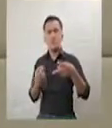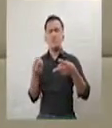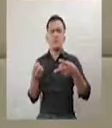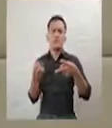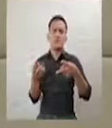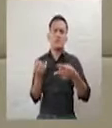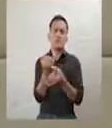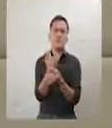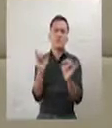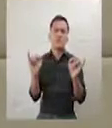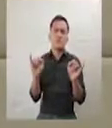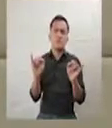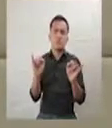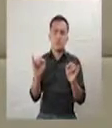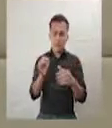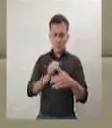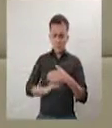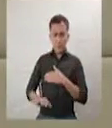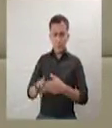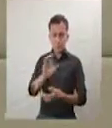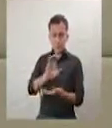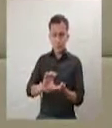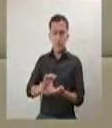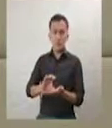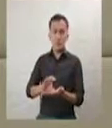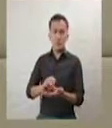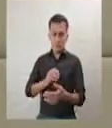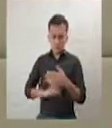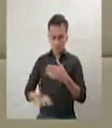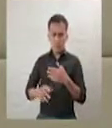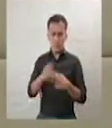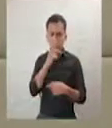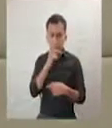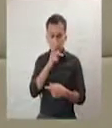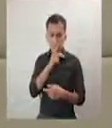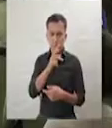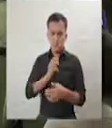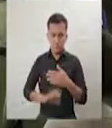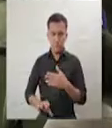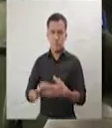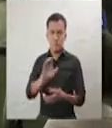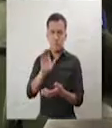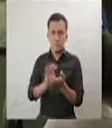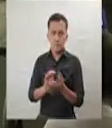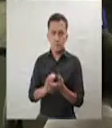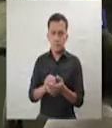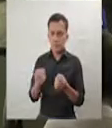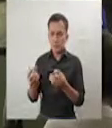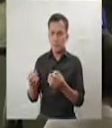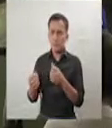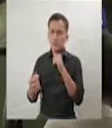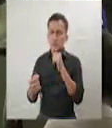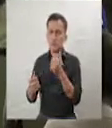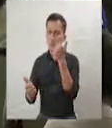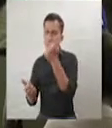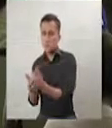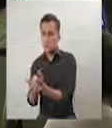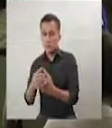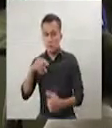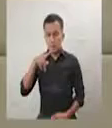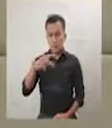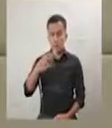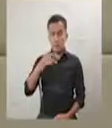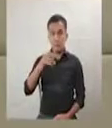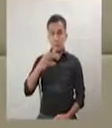tayong independent birthing centers, private independent birthing centers. Karamihan po nito ay hindi pa ho accredited ng